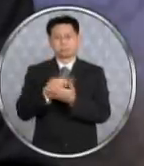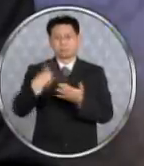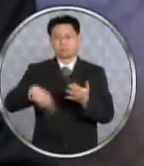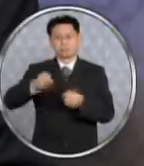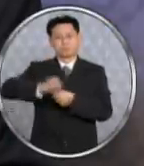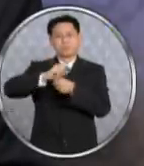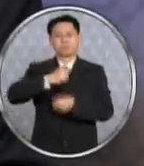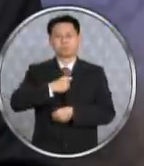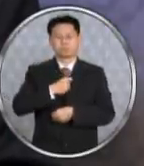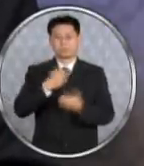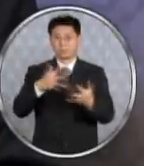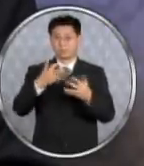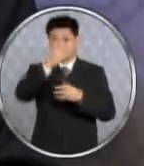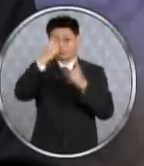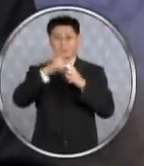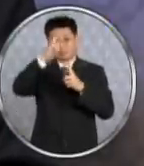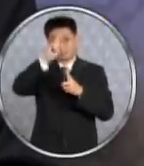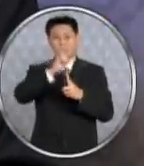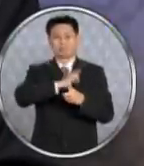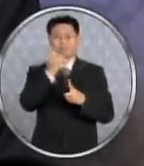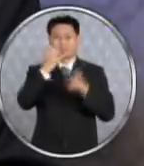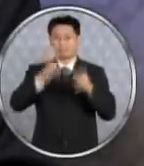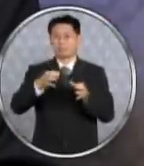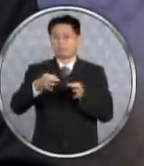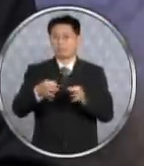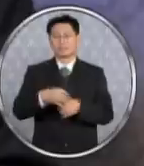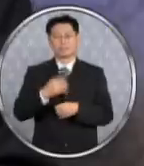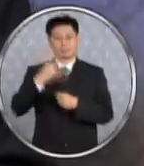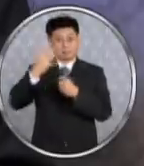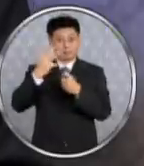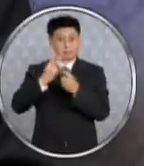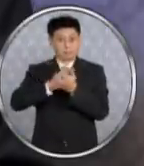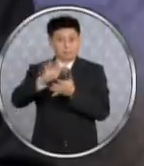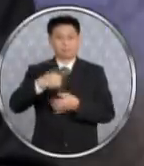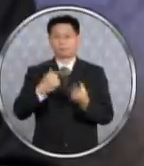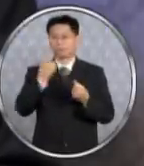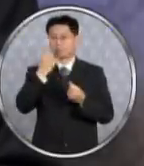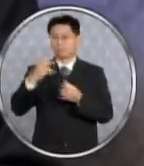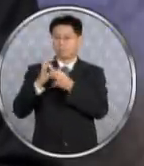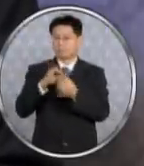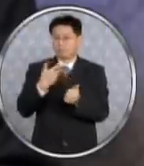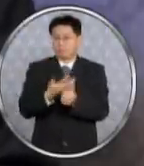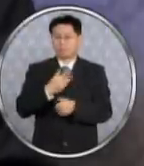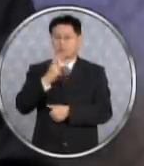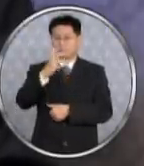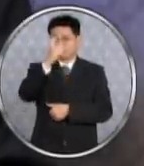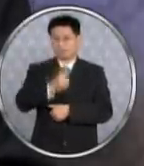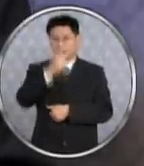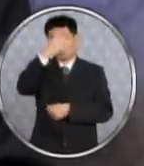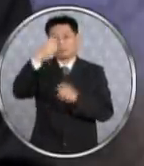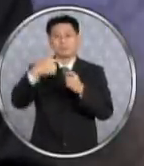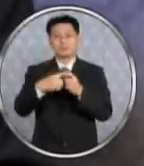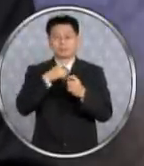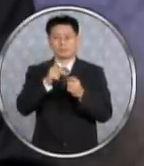加。许多年轻人希望自行创业，未来4年，我们不但会继续提供80亿元的青年